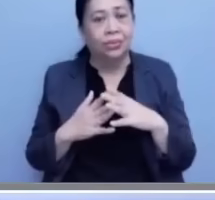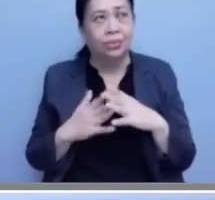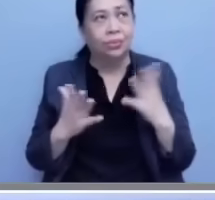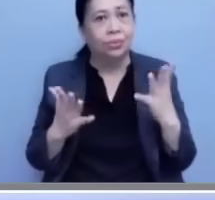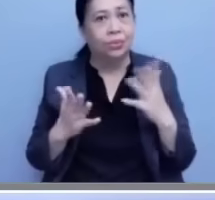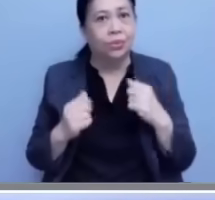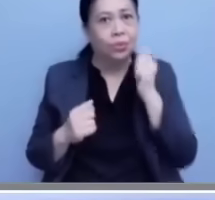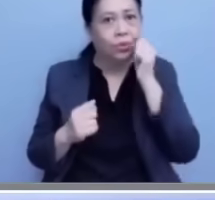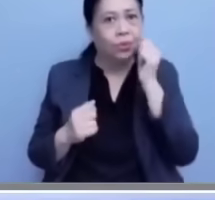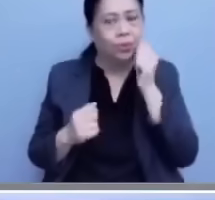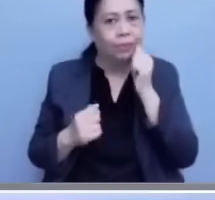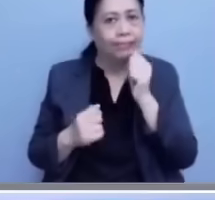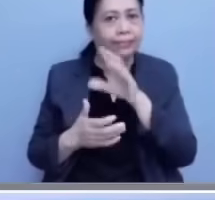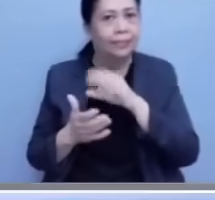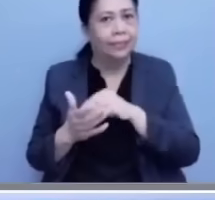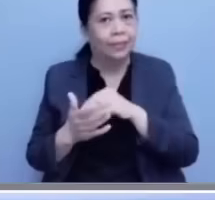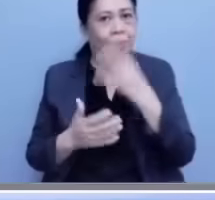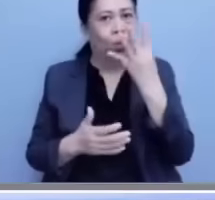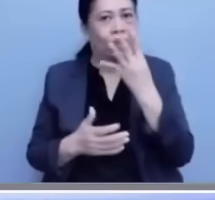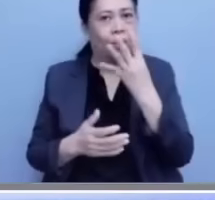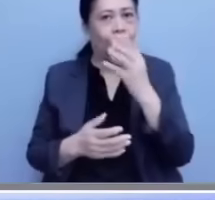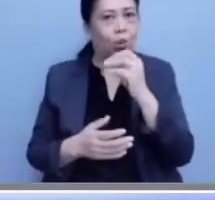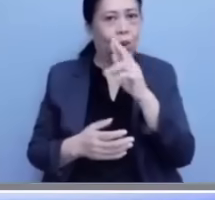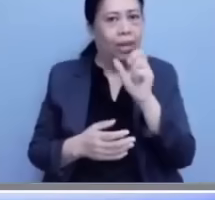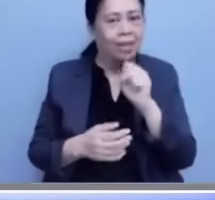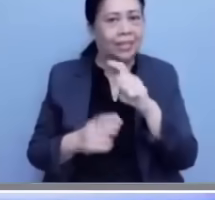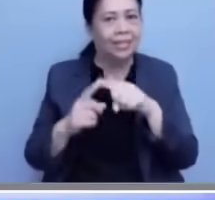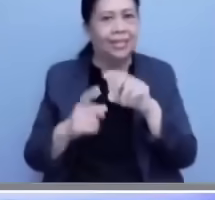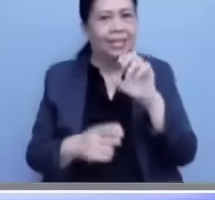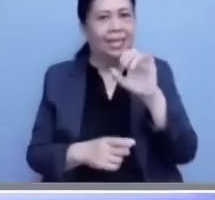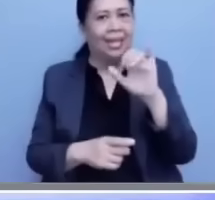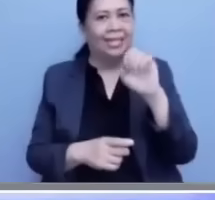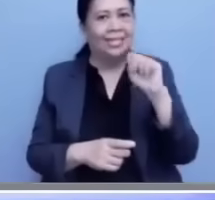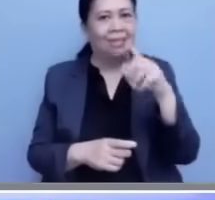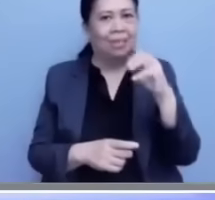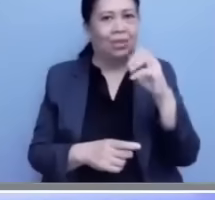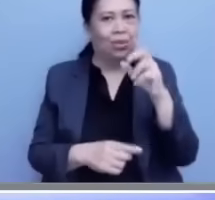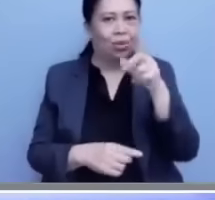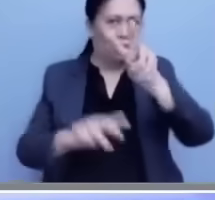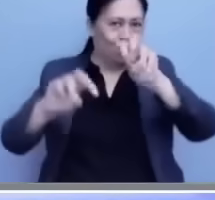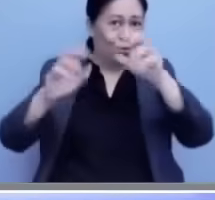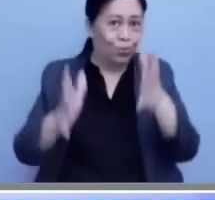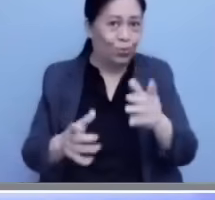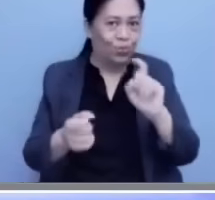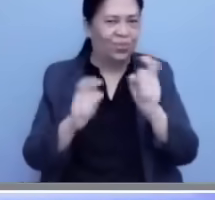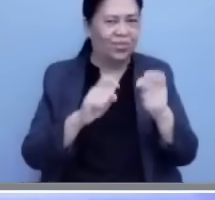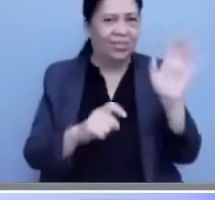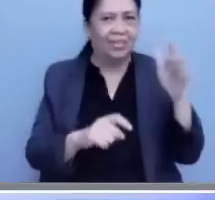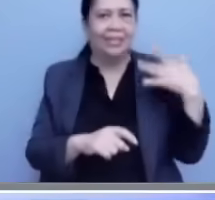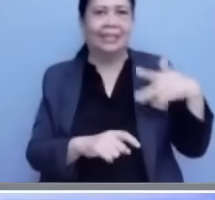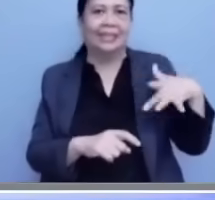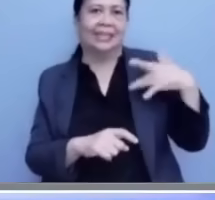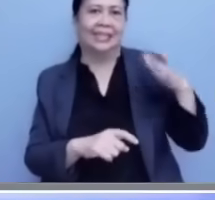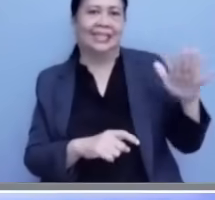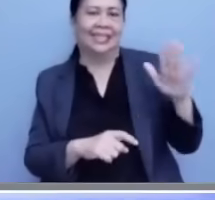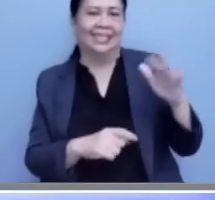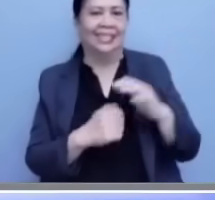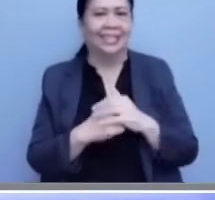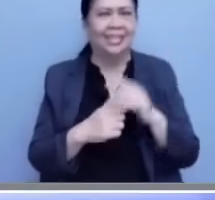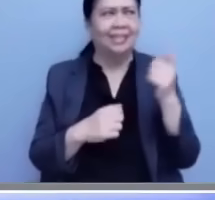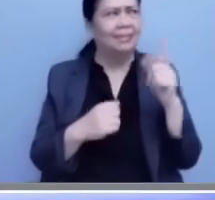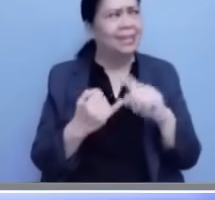palagi namin ginagawa na 4 oras. At tsaka yung estimador na ginagawa ko rin. Yun yung parody na investigador naman. Meron pa kaming